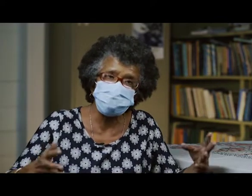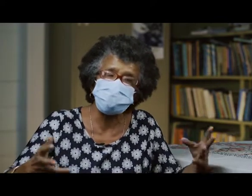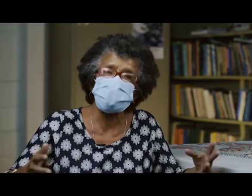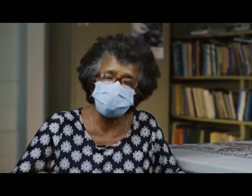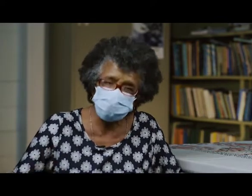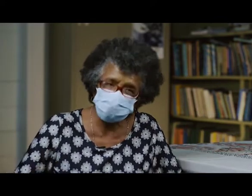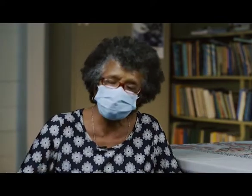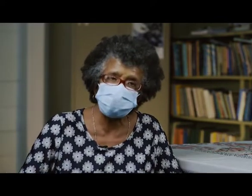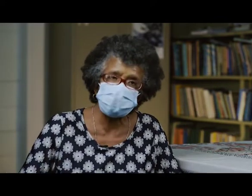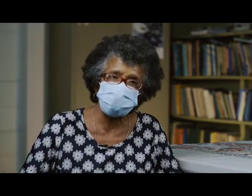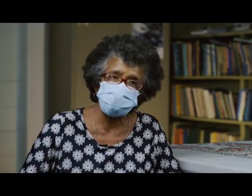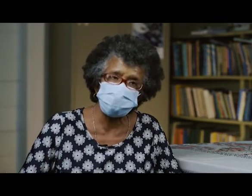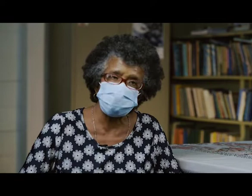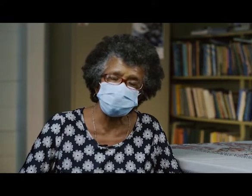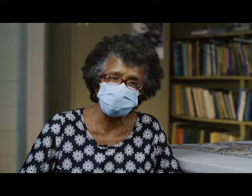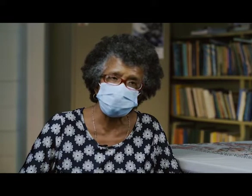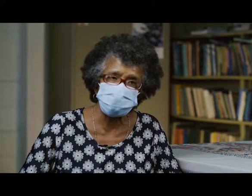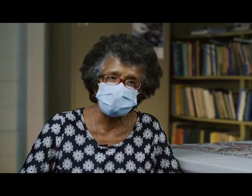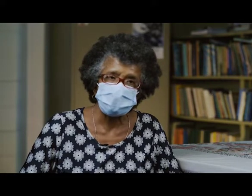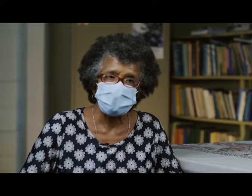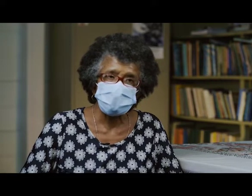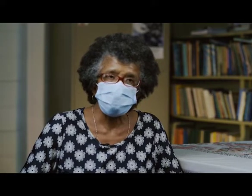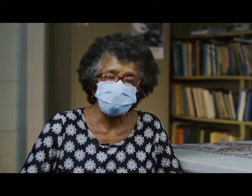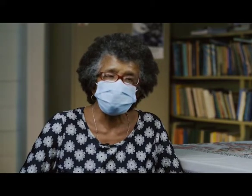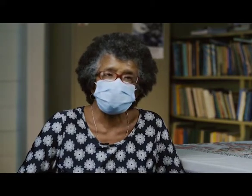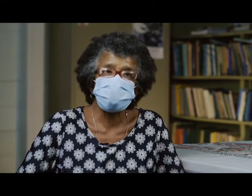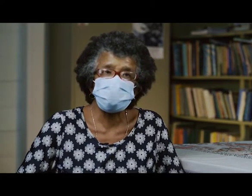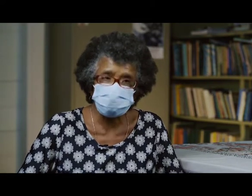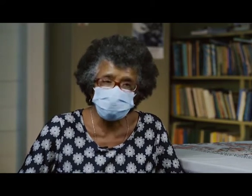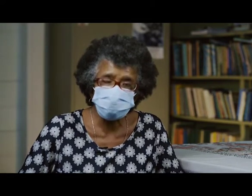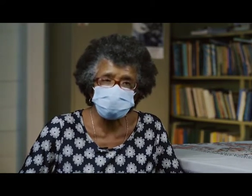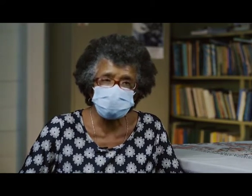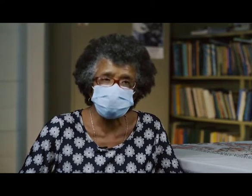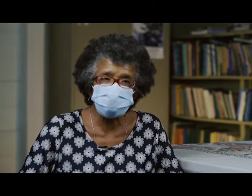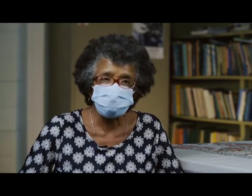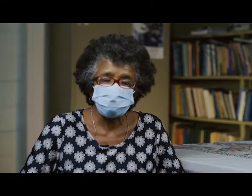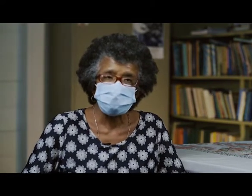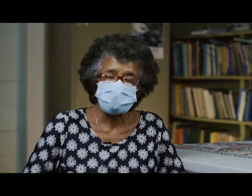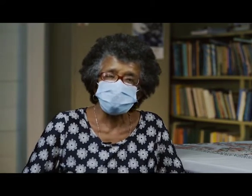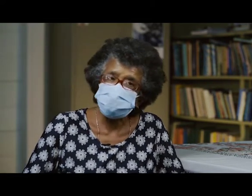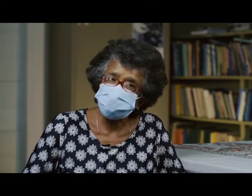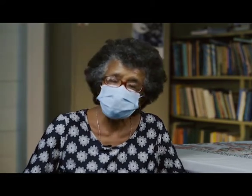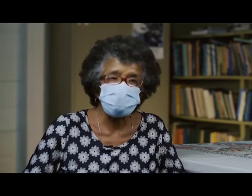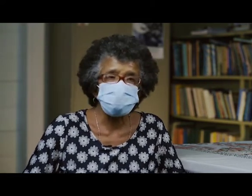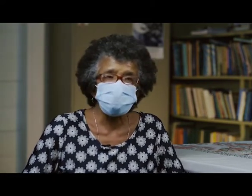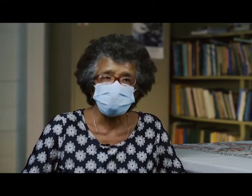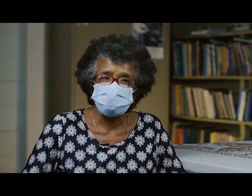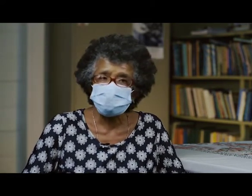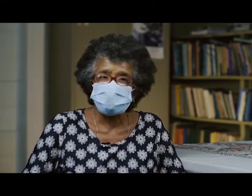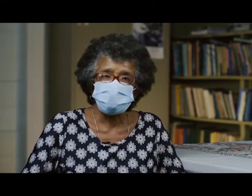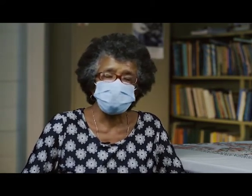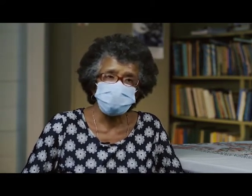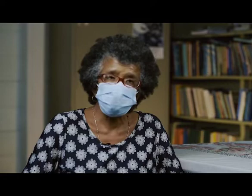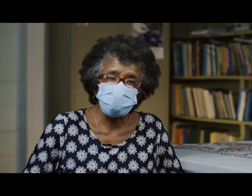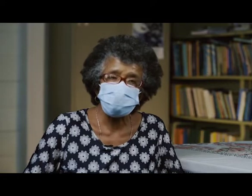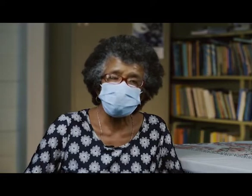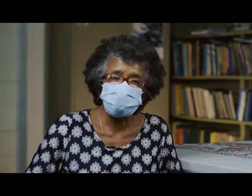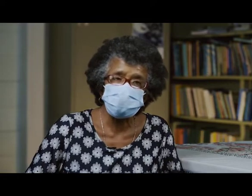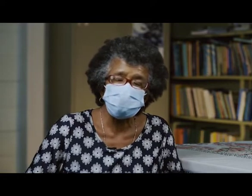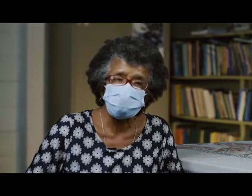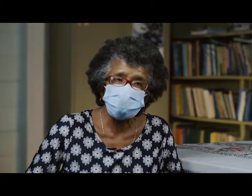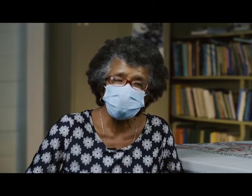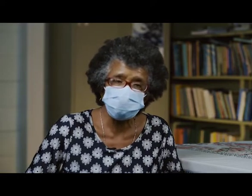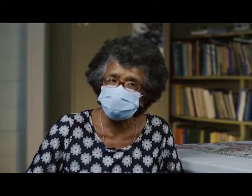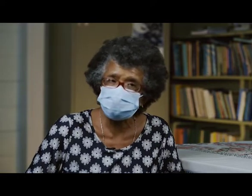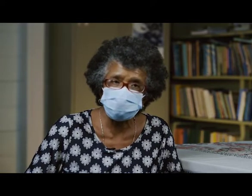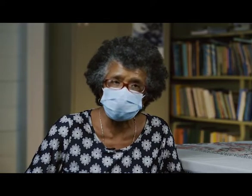En plaatsen in andere hospitalen gereserveerd. Dus we moeten echt de rem erop zetten. Feesten kan niet. Samenscholen van